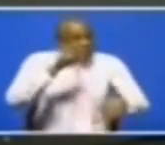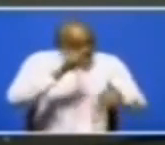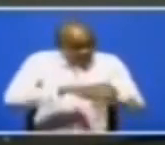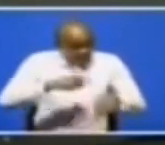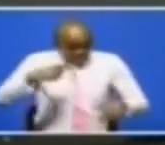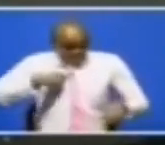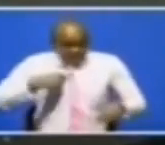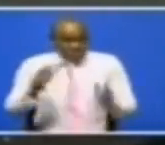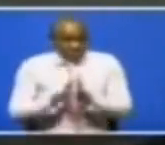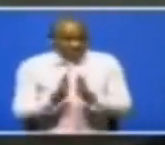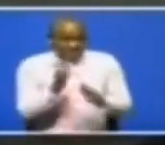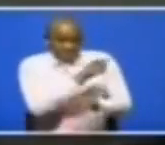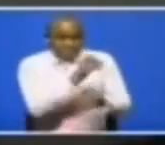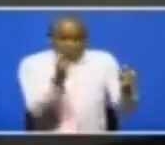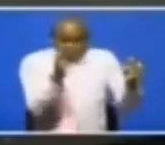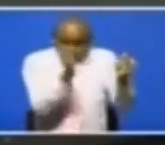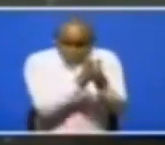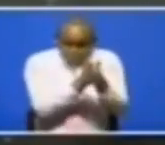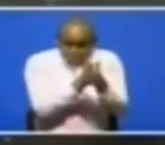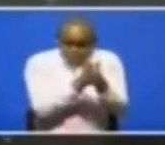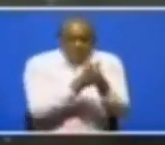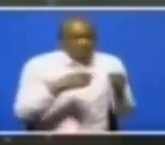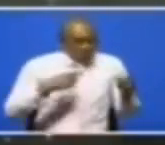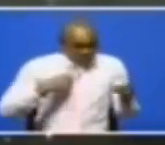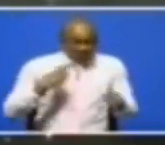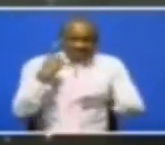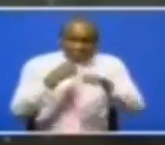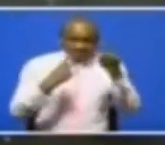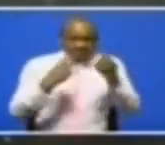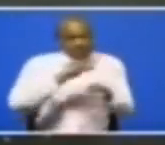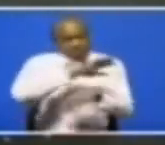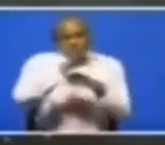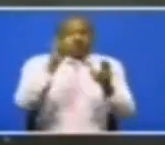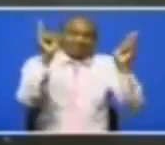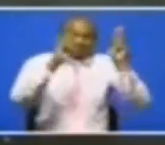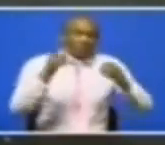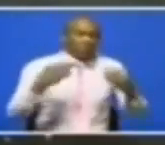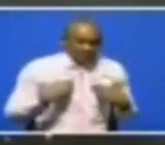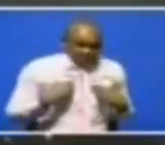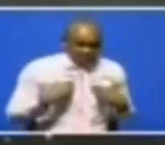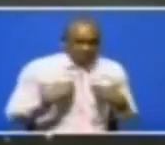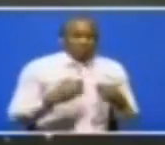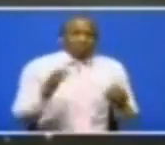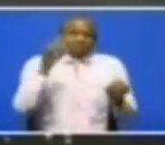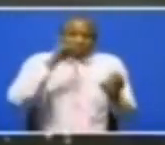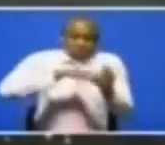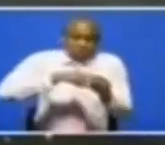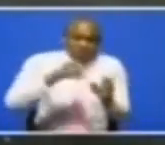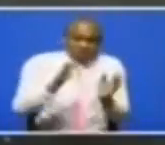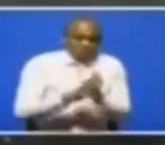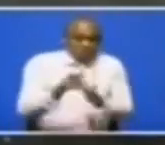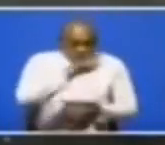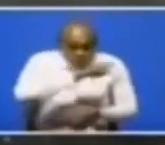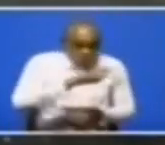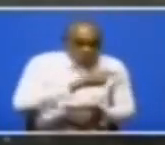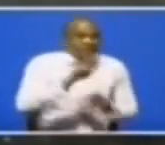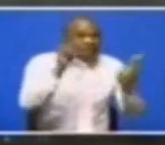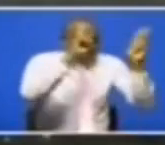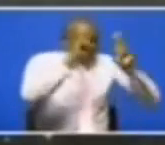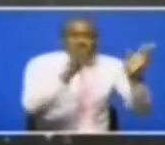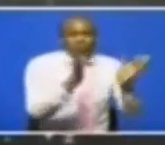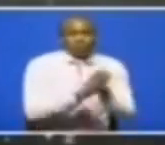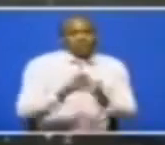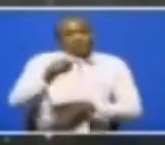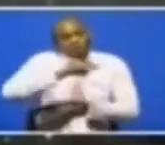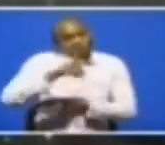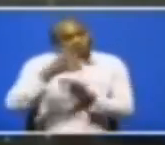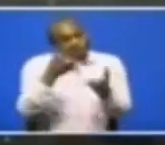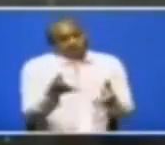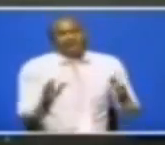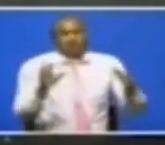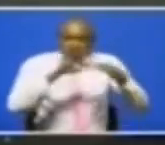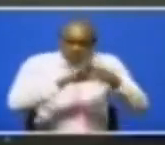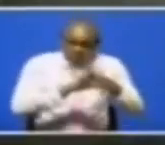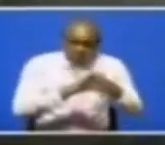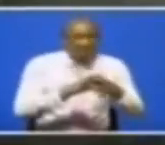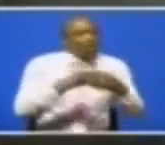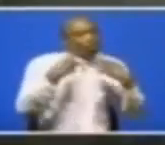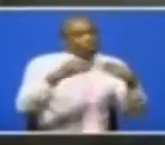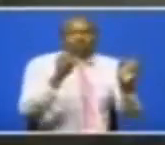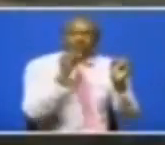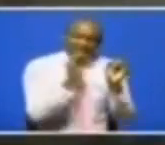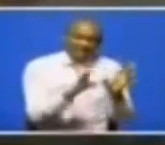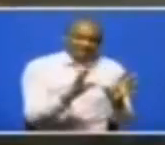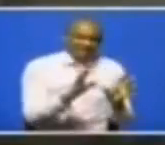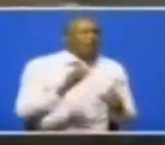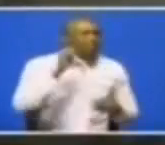ukiniweka mimi na yeye, tunaleta tajriba ya kimataifa, tunaiunganisha na local exposure. Hapa papotei